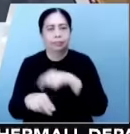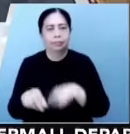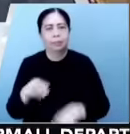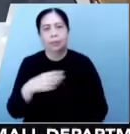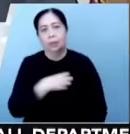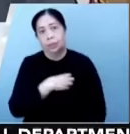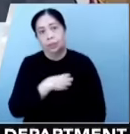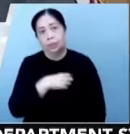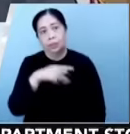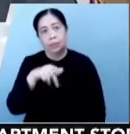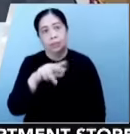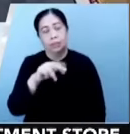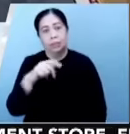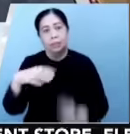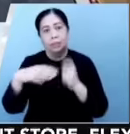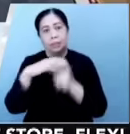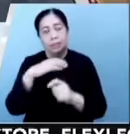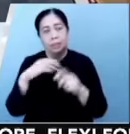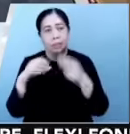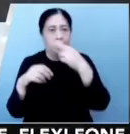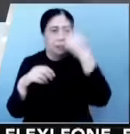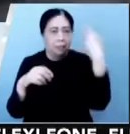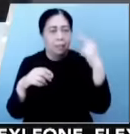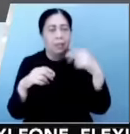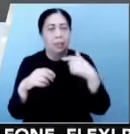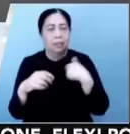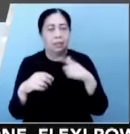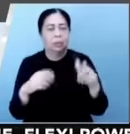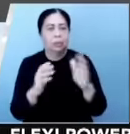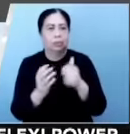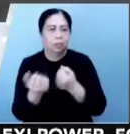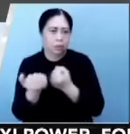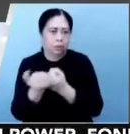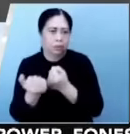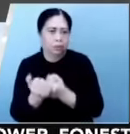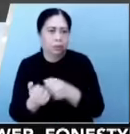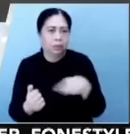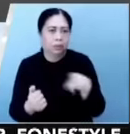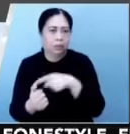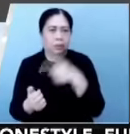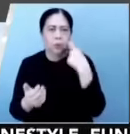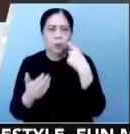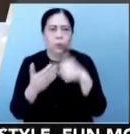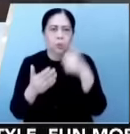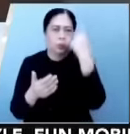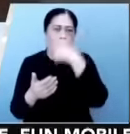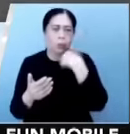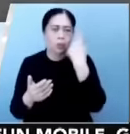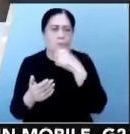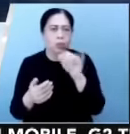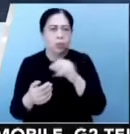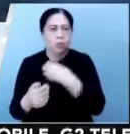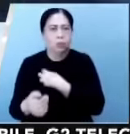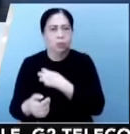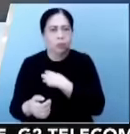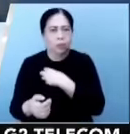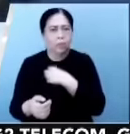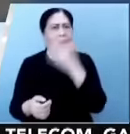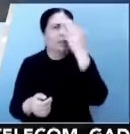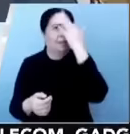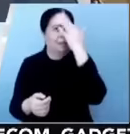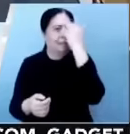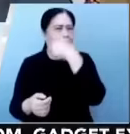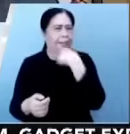Tanay. So, he sought assistance. Ang ipinakitang itsura ng suspect sa mga pulis, namataan agad nila sa